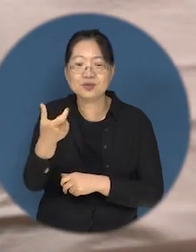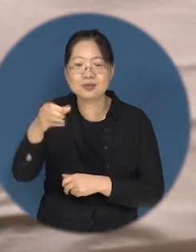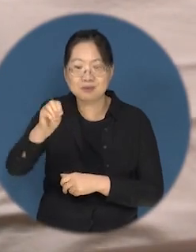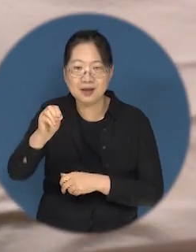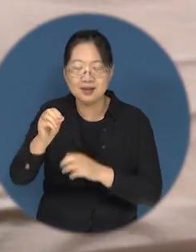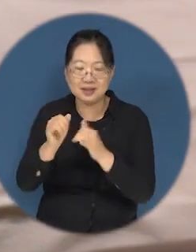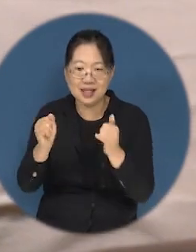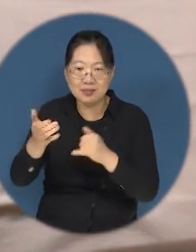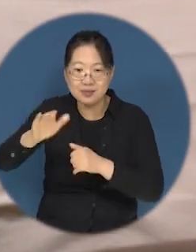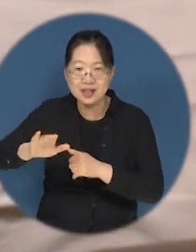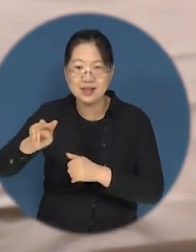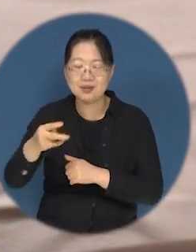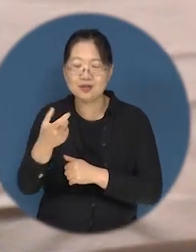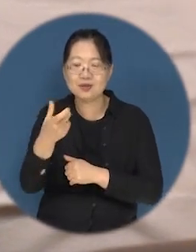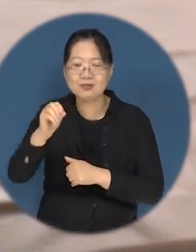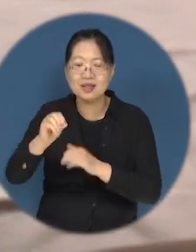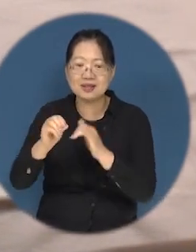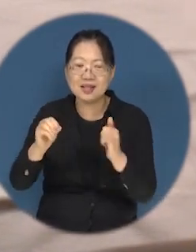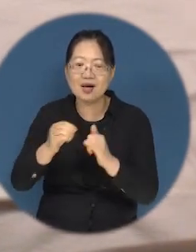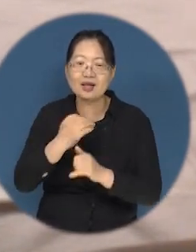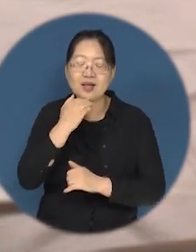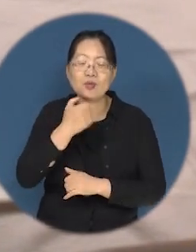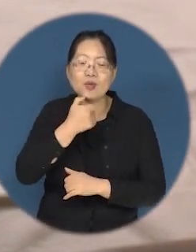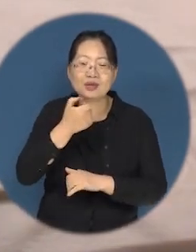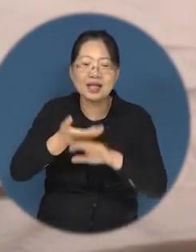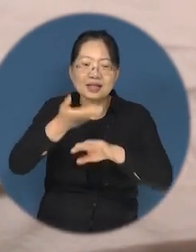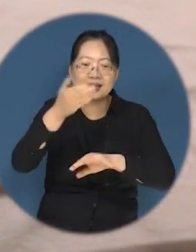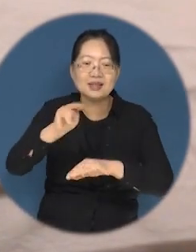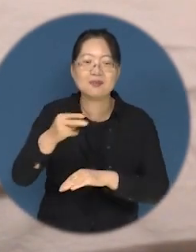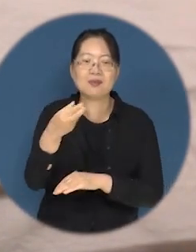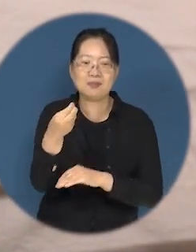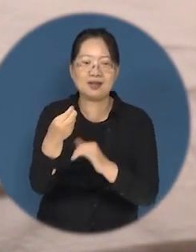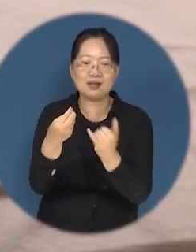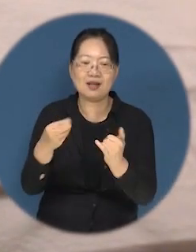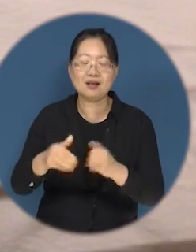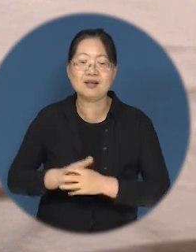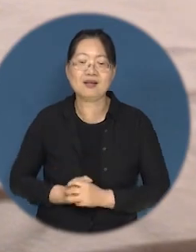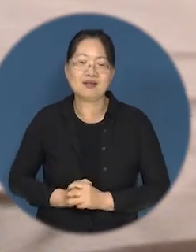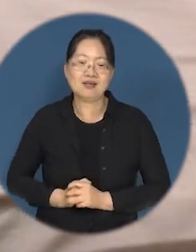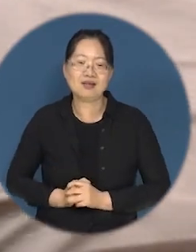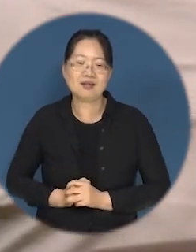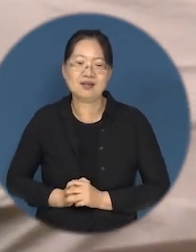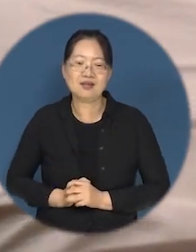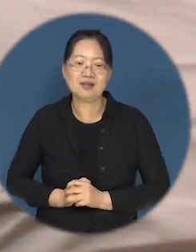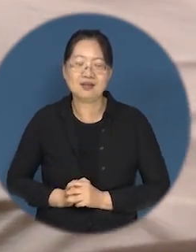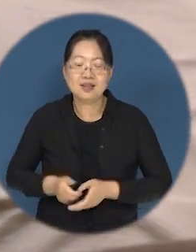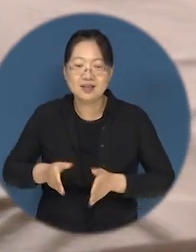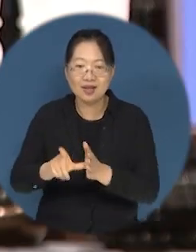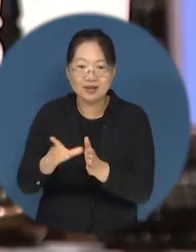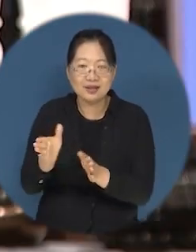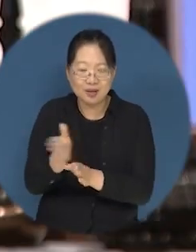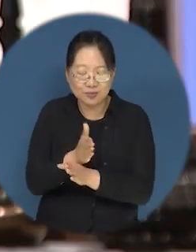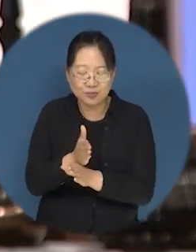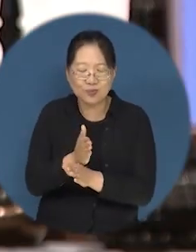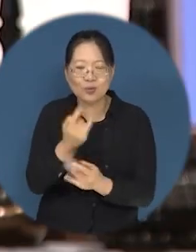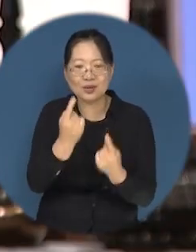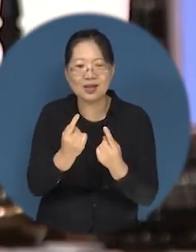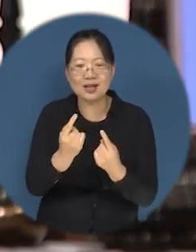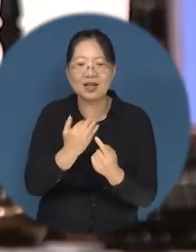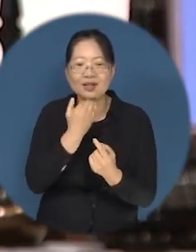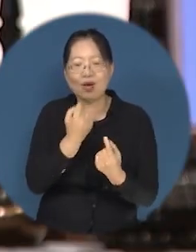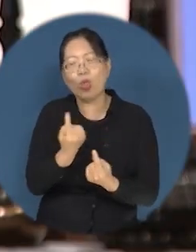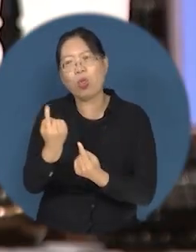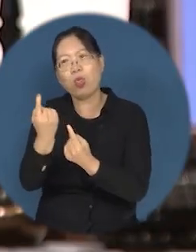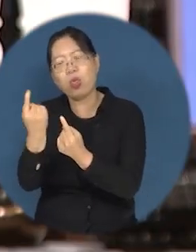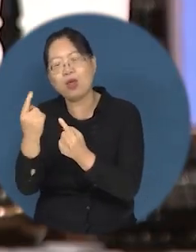이 260만 명 중에 50세 이상이 200만 명입니다. 아. 예. 그러니까 이제 선천적 장애보다는 후천적